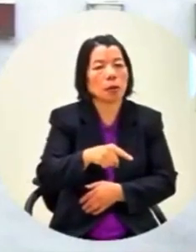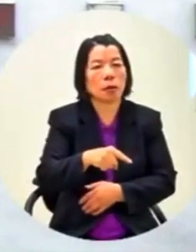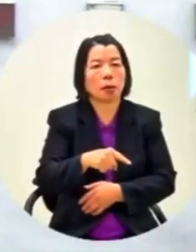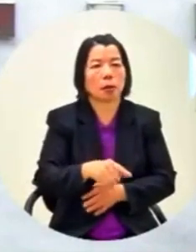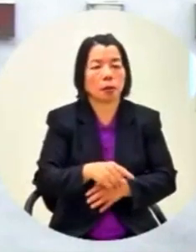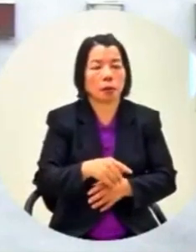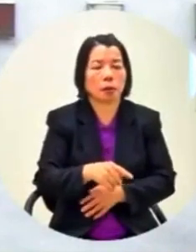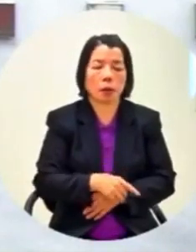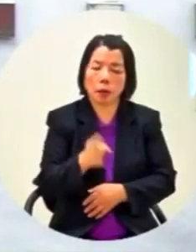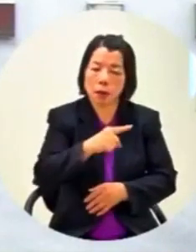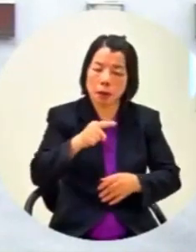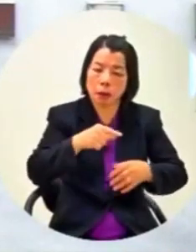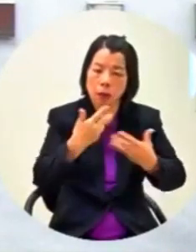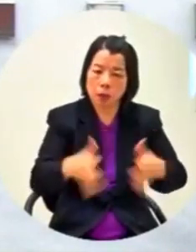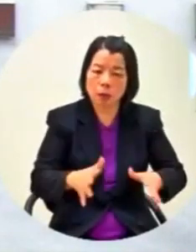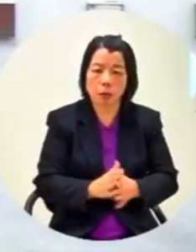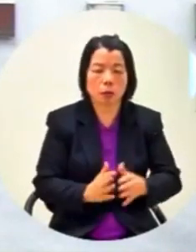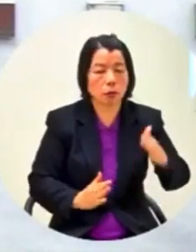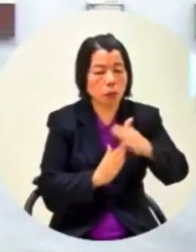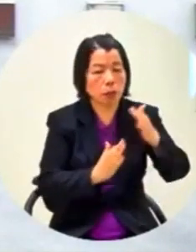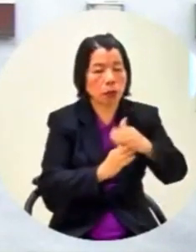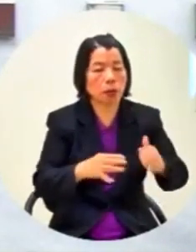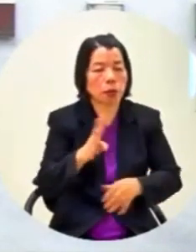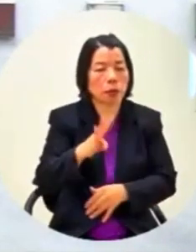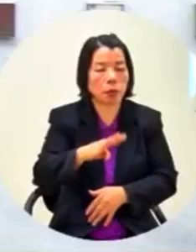高4500元。截至